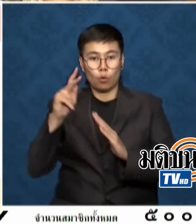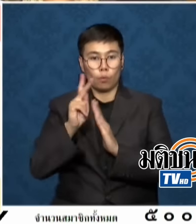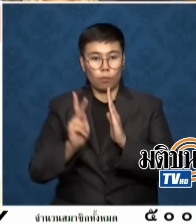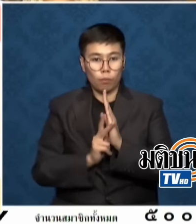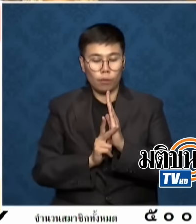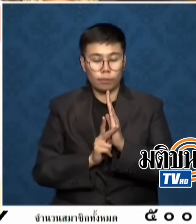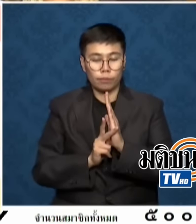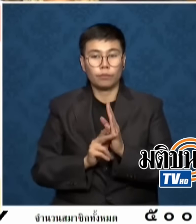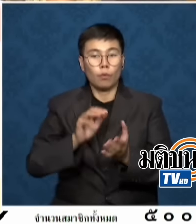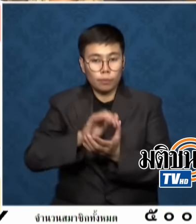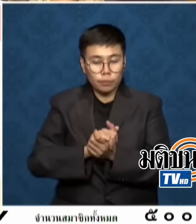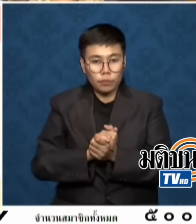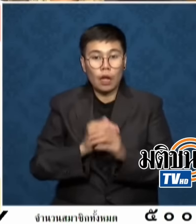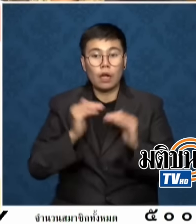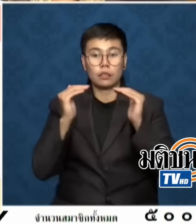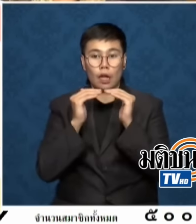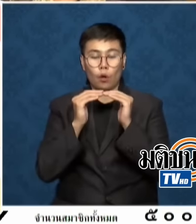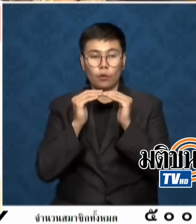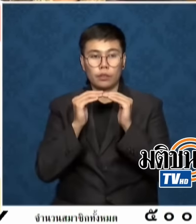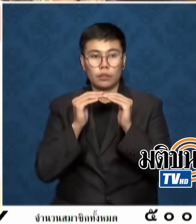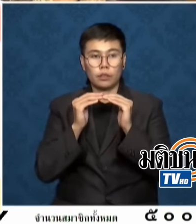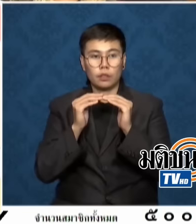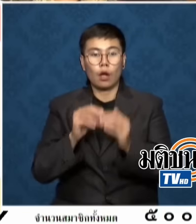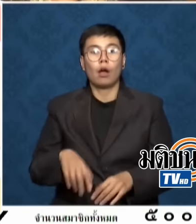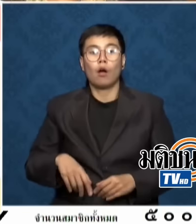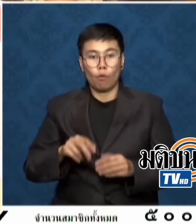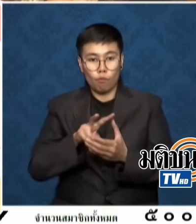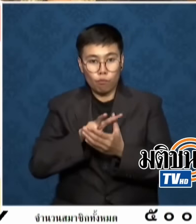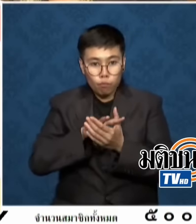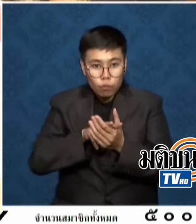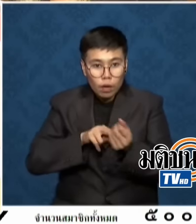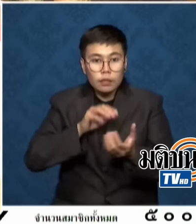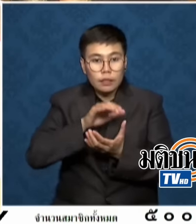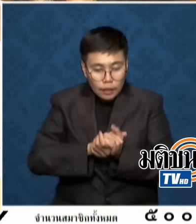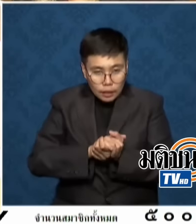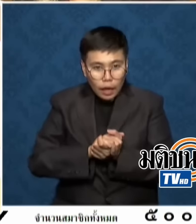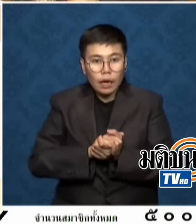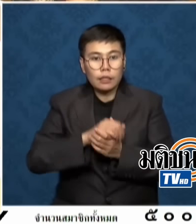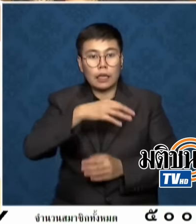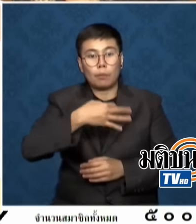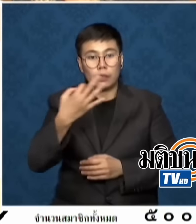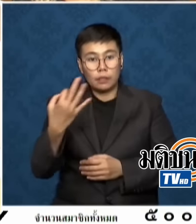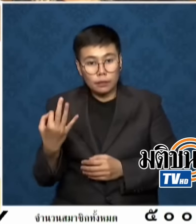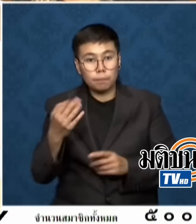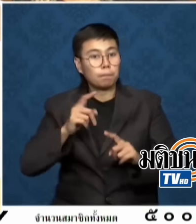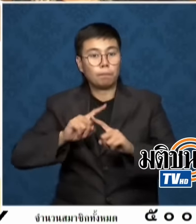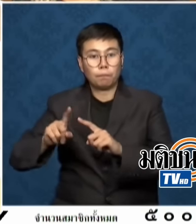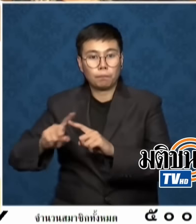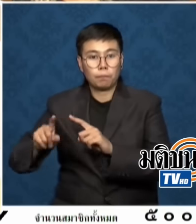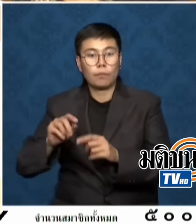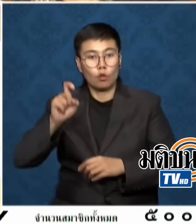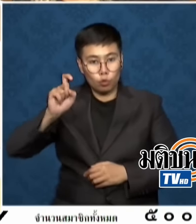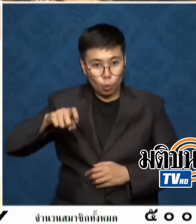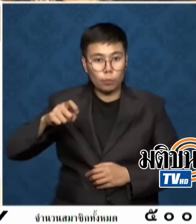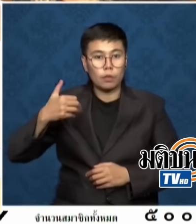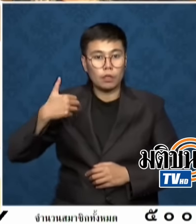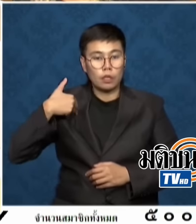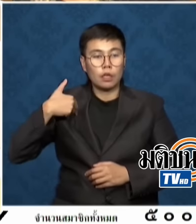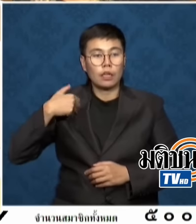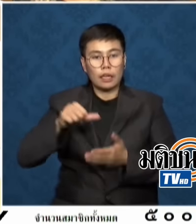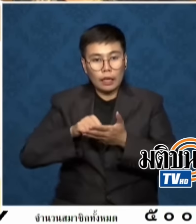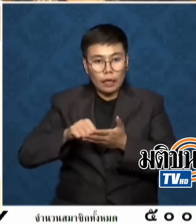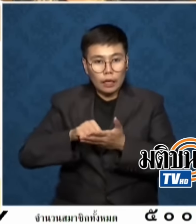สเท่าเทียมที่มีเนื้อหารวมไปถึงคู่รักเพศหลากหลายในทุกอัตลักษณ์ทางเพศจึงเป็นความจำเป็นอย่างยิ่งที่จะ